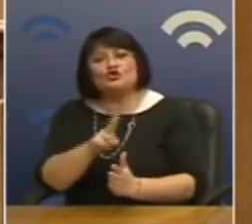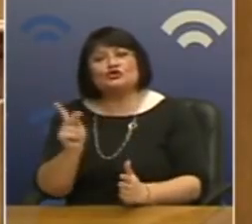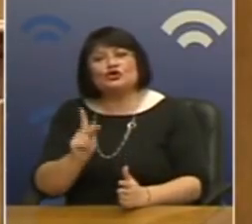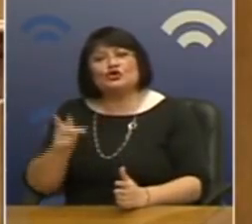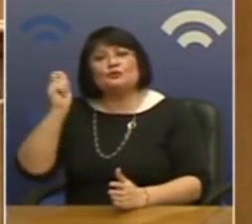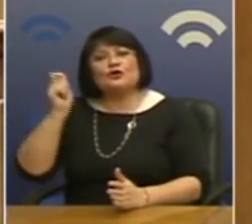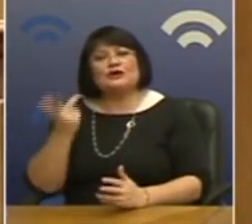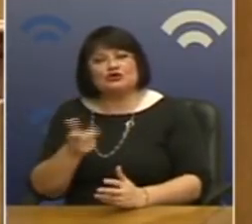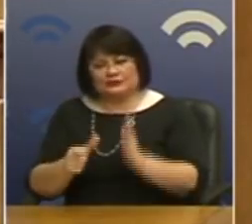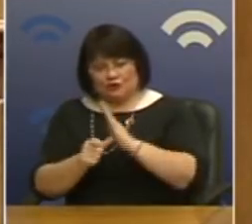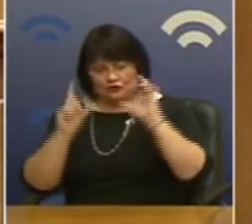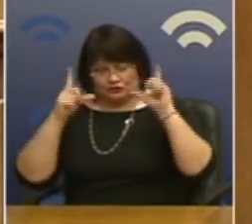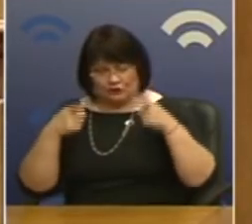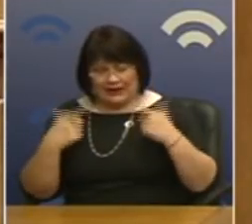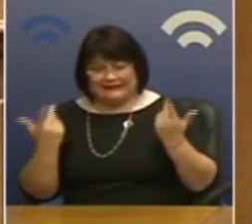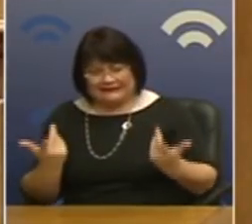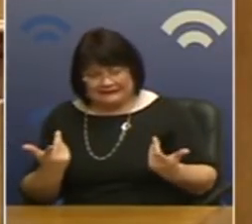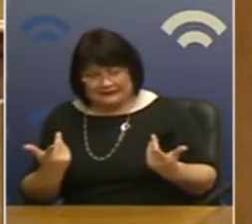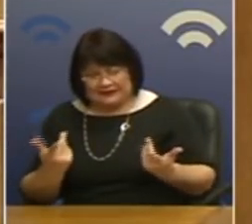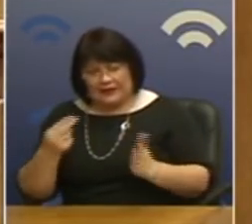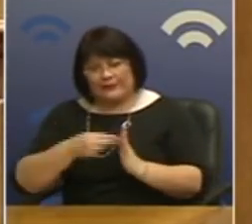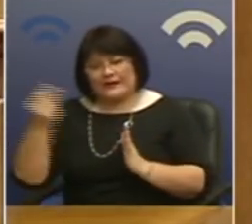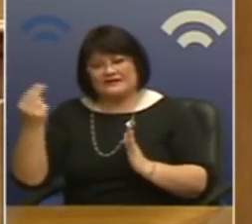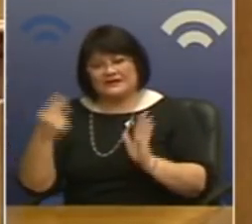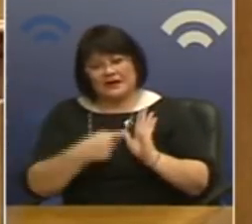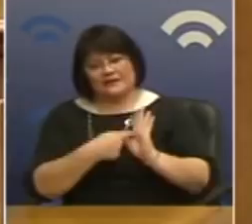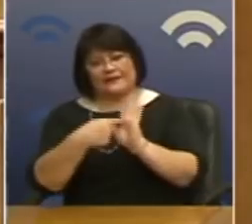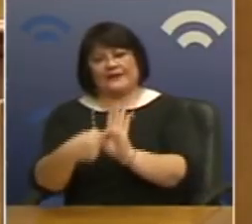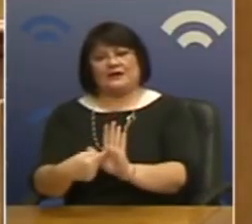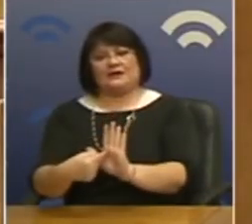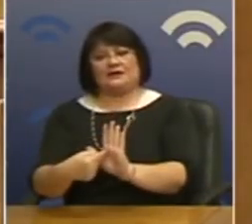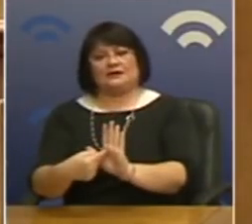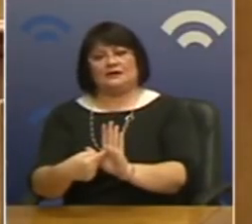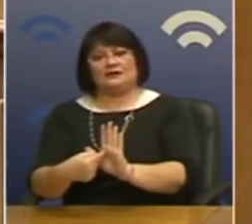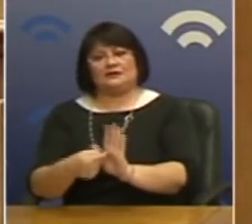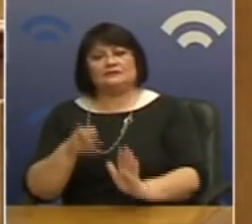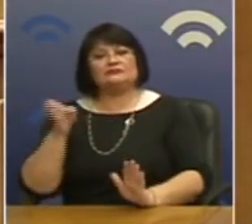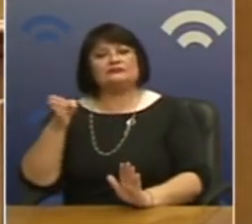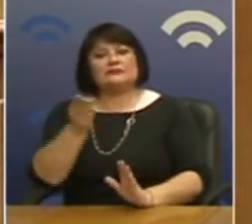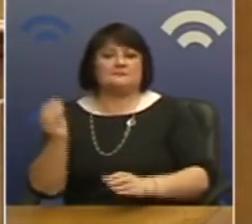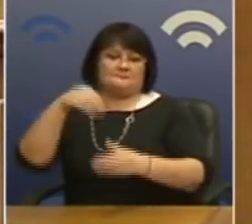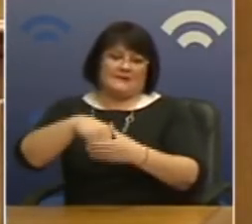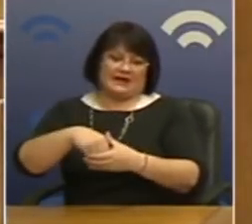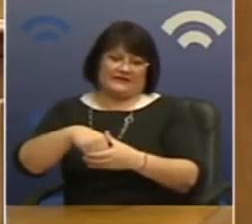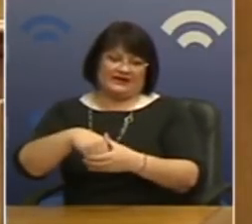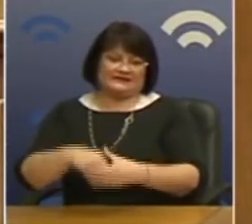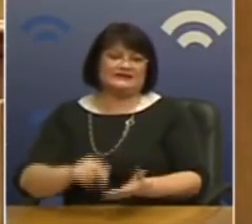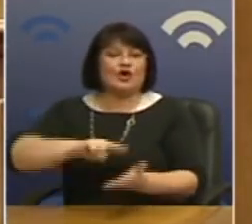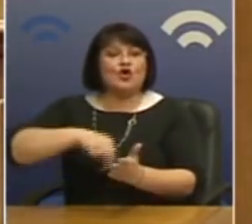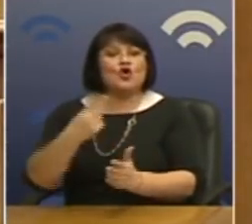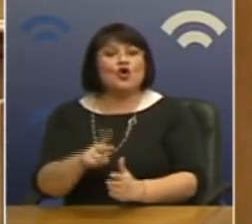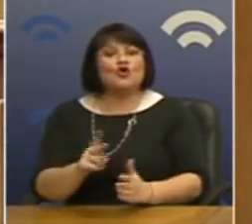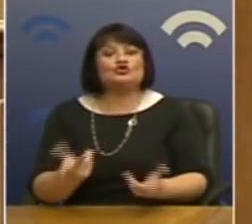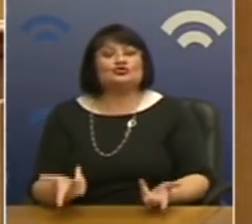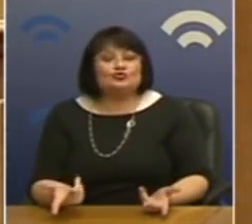ο Πρόεδρος της Δημοκρατίας με τη θεσμική παρουσία του και με τις κάθε τόσο παρεμβάσεις του. Και αυτός ο ρόλος